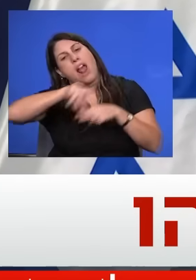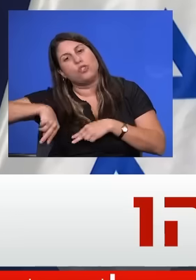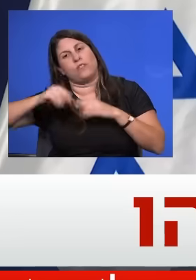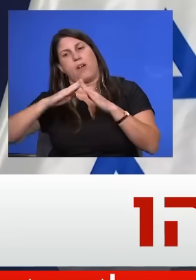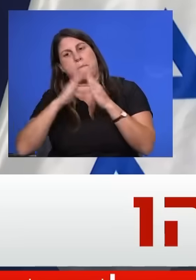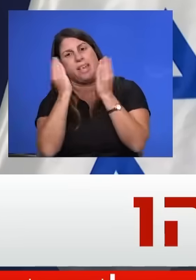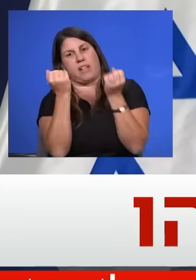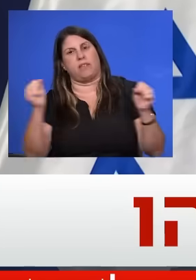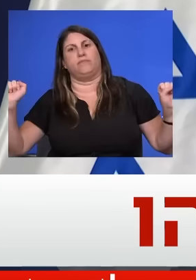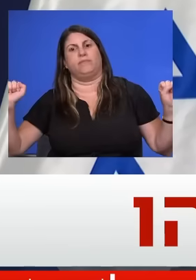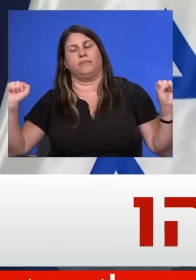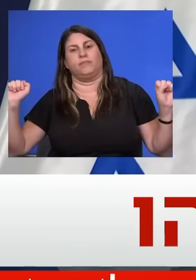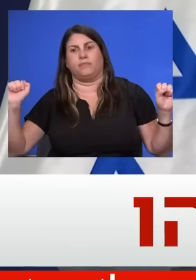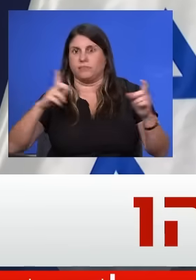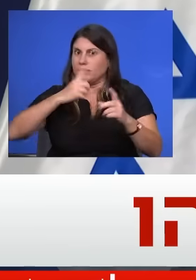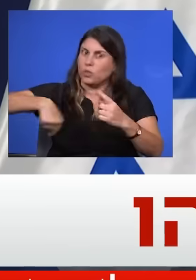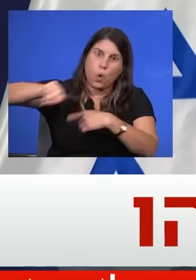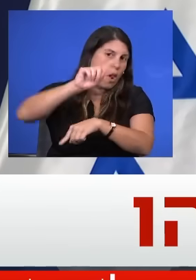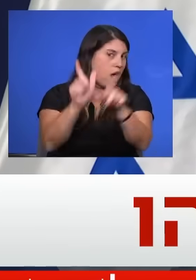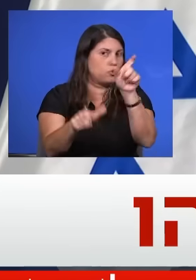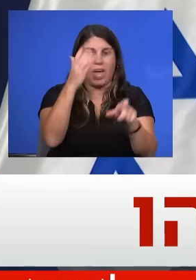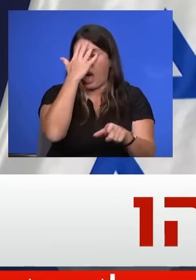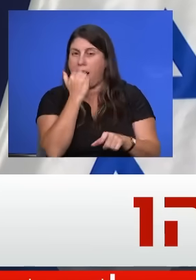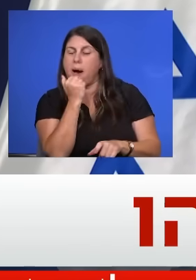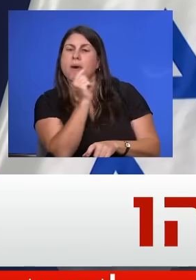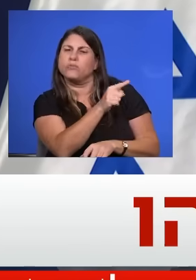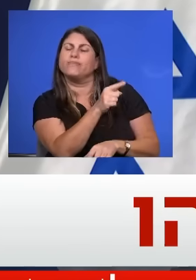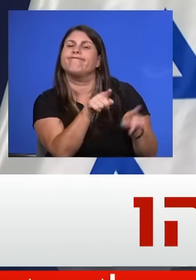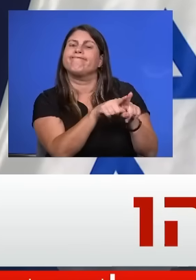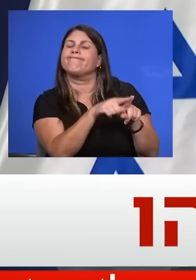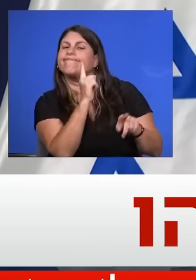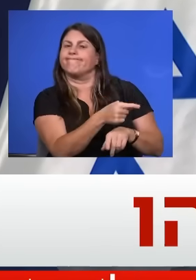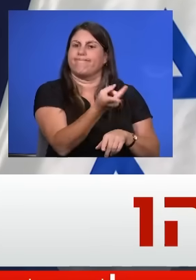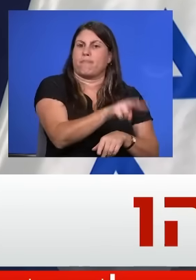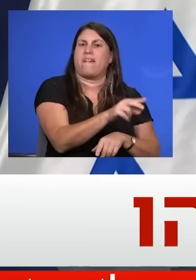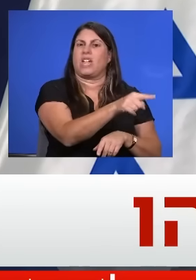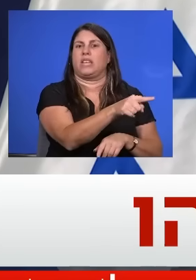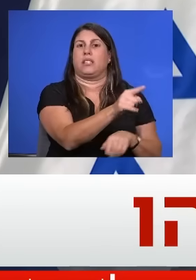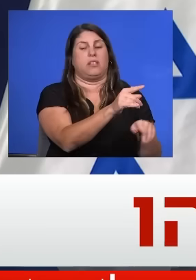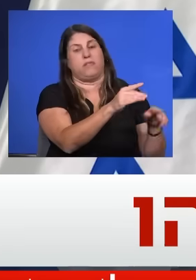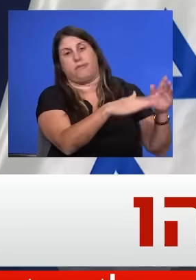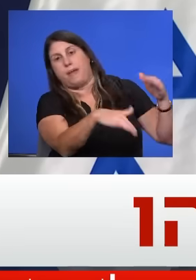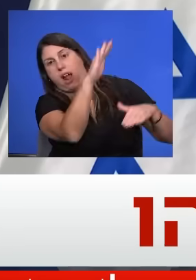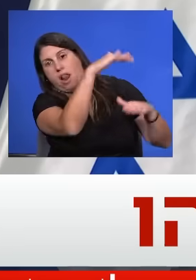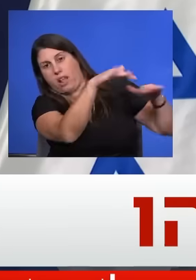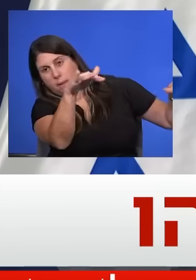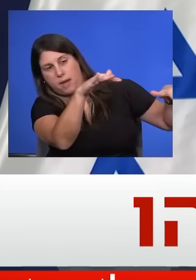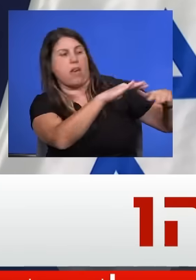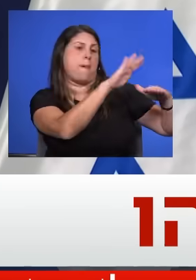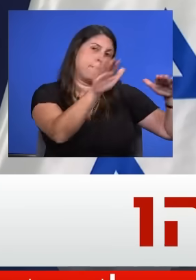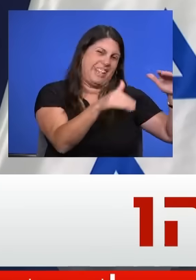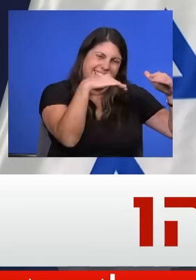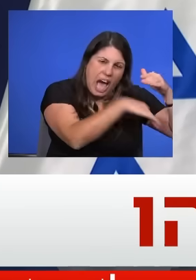כל אנשי החמאס הם בני מוות, מעל האדמה, מתחת לאדמה, בתוך